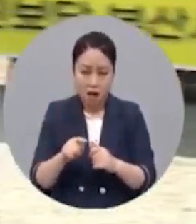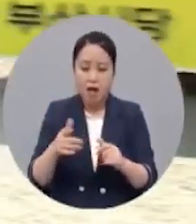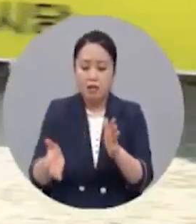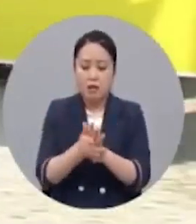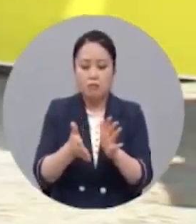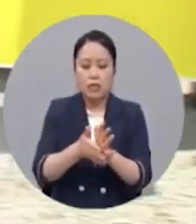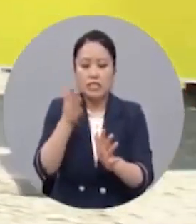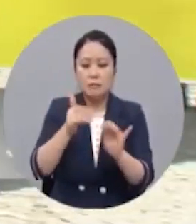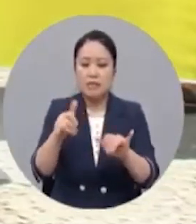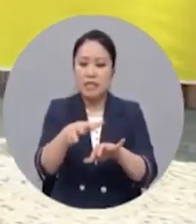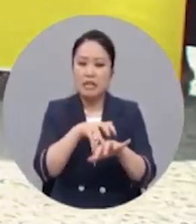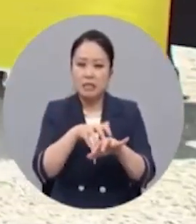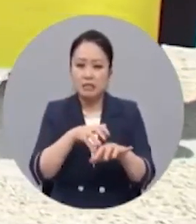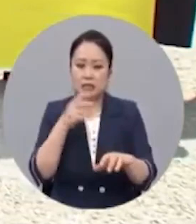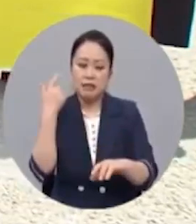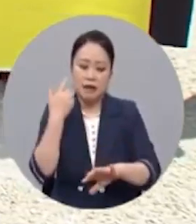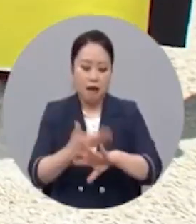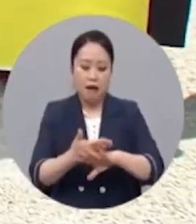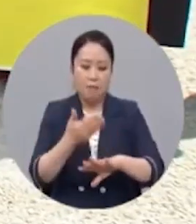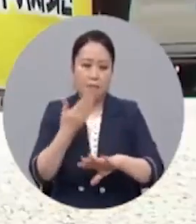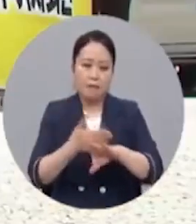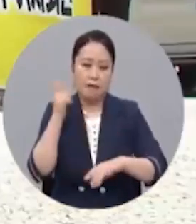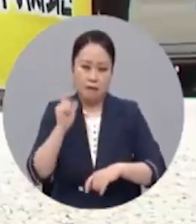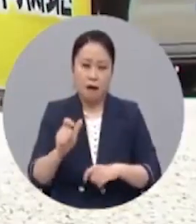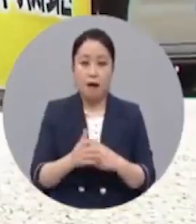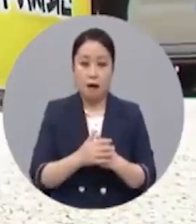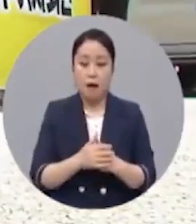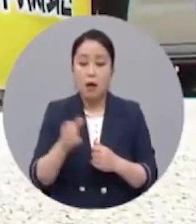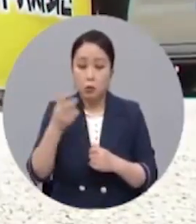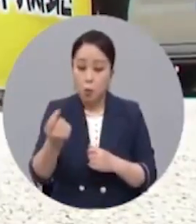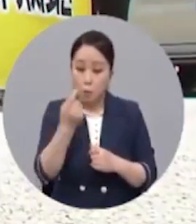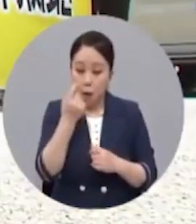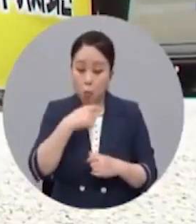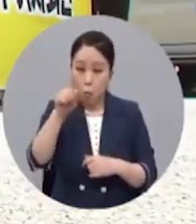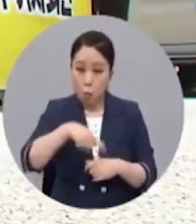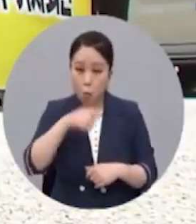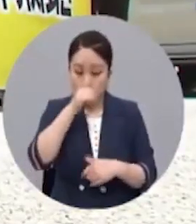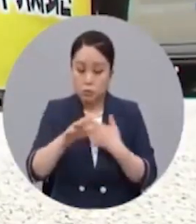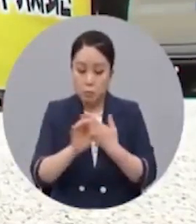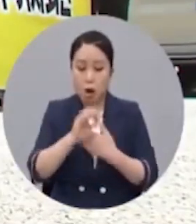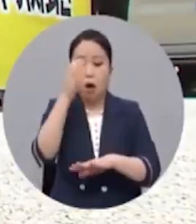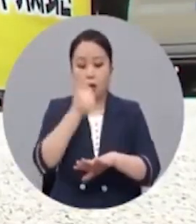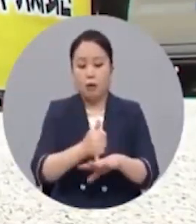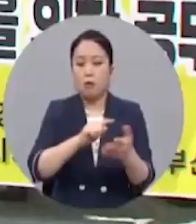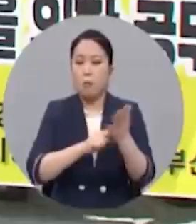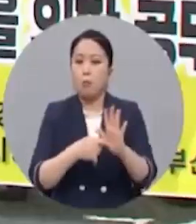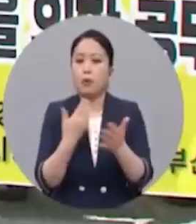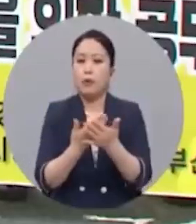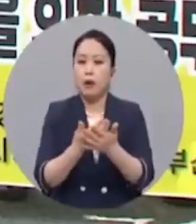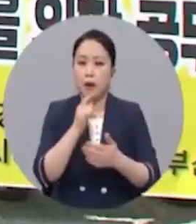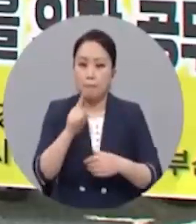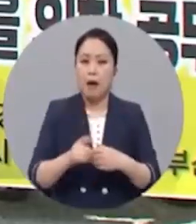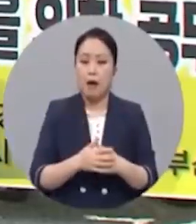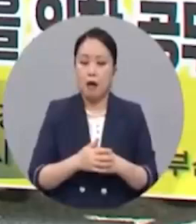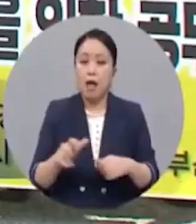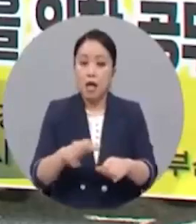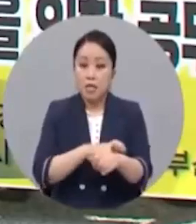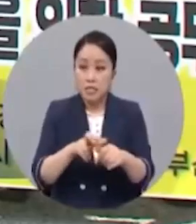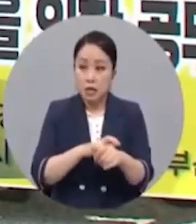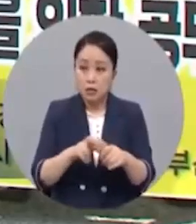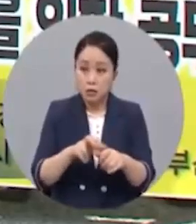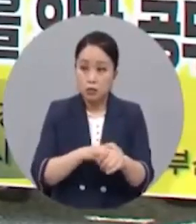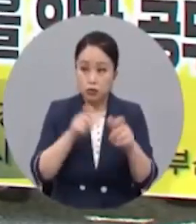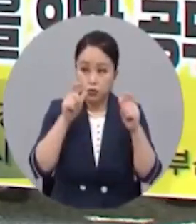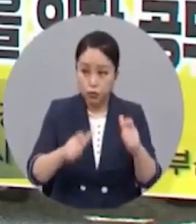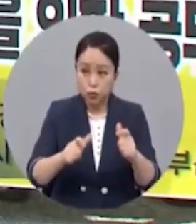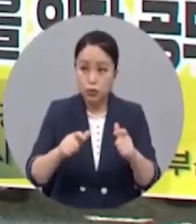있습니다. 배워온 게 있으면 결과보고회를 열어 설명하라고 요구했습니다. 기장군 의회는 구의 출장 다녀와서 주민